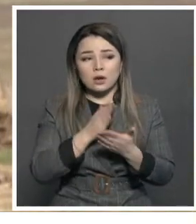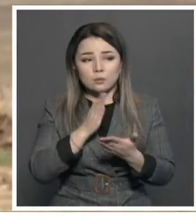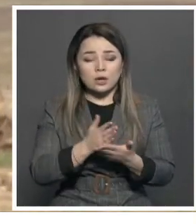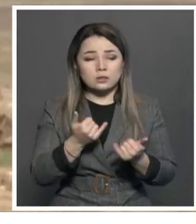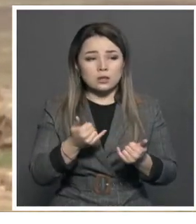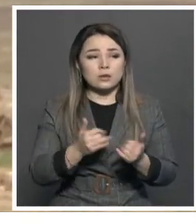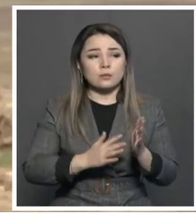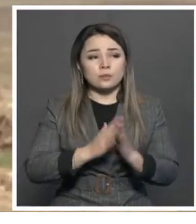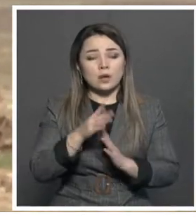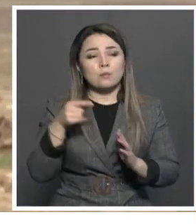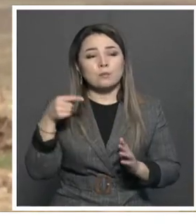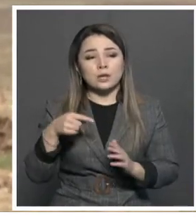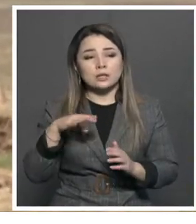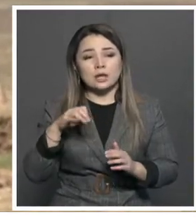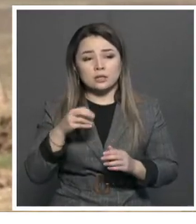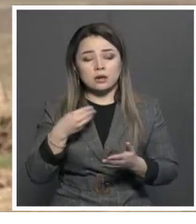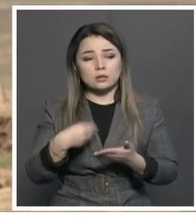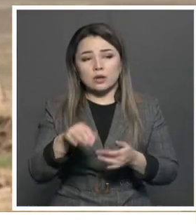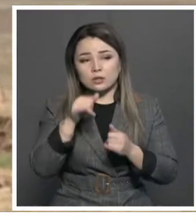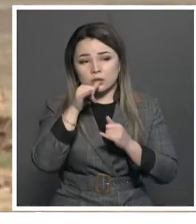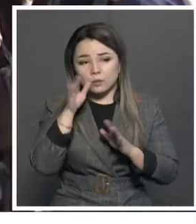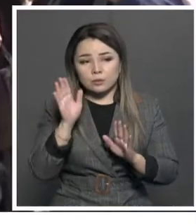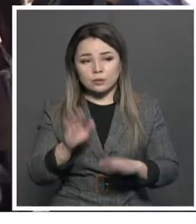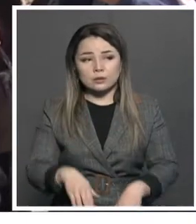шөбі жәндегіде 1000 теңге, оны ала алмаймыз.